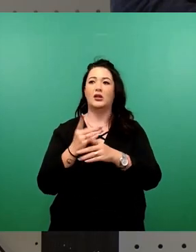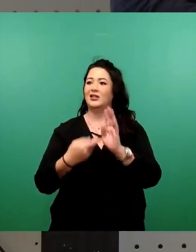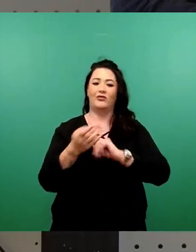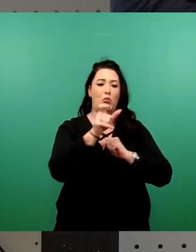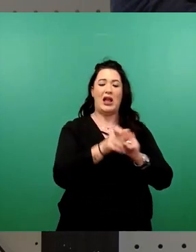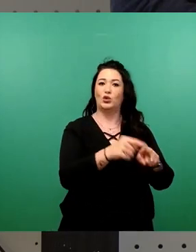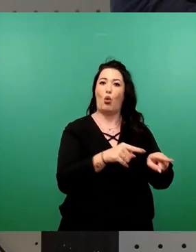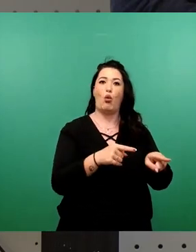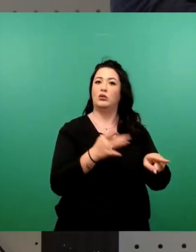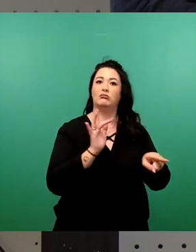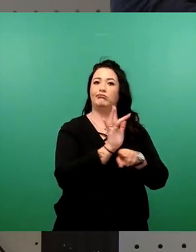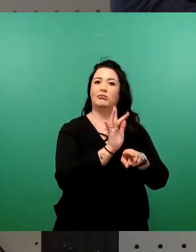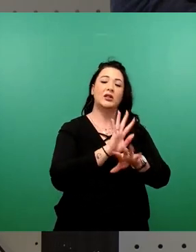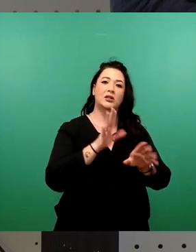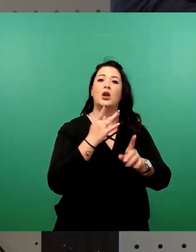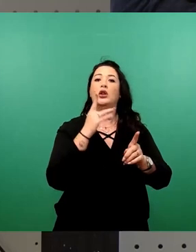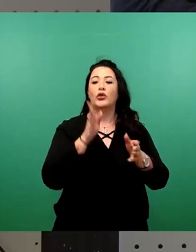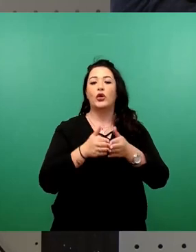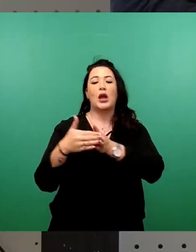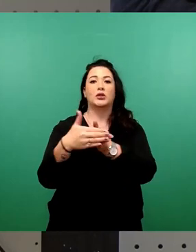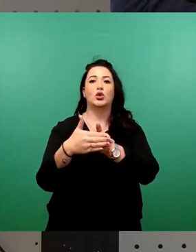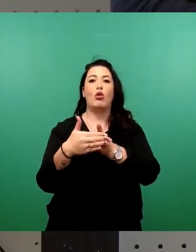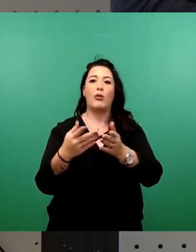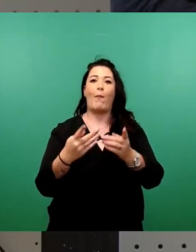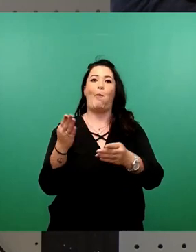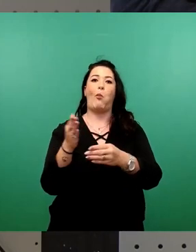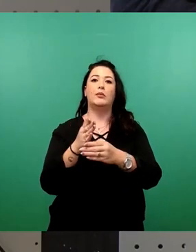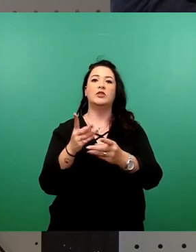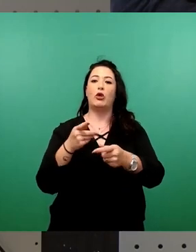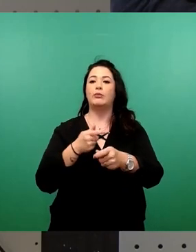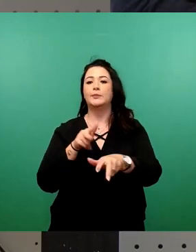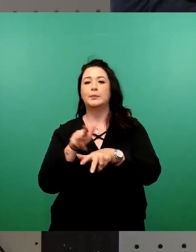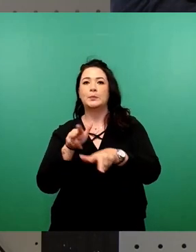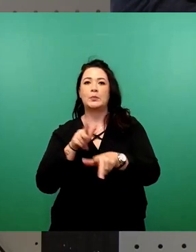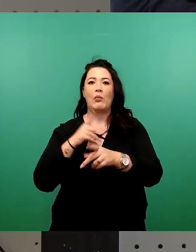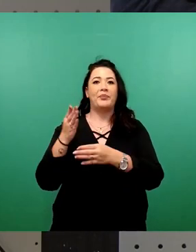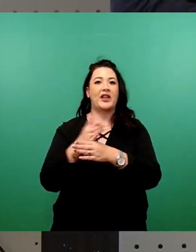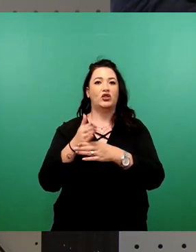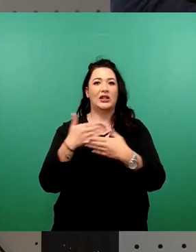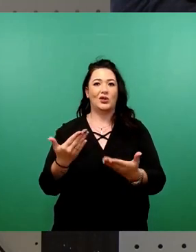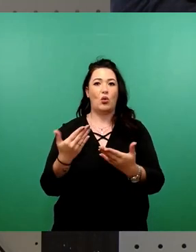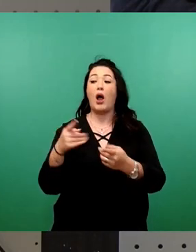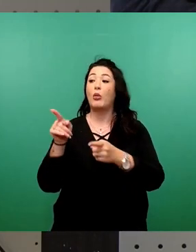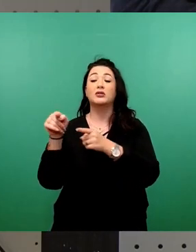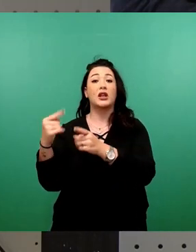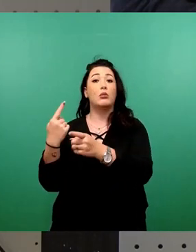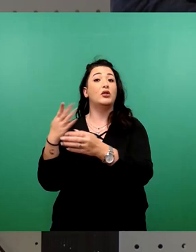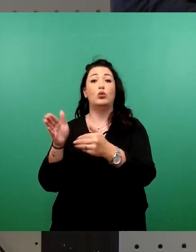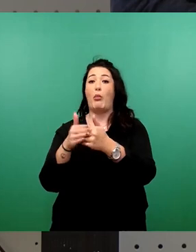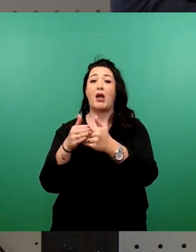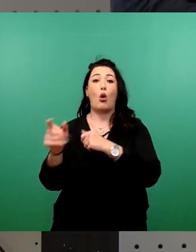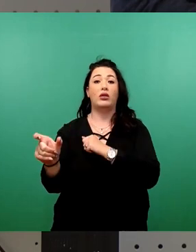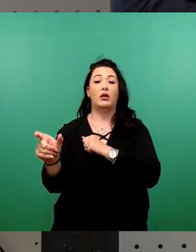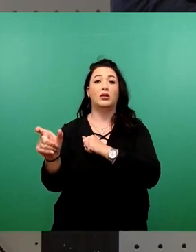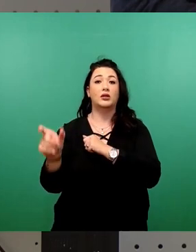handelnden Fraktion. Aber nun ist Frau Kaufmann, die wir vorschlagen, nicht Mitglied einer handelnden Fraktion, sondern eine Beigeordnete aus der Riege der